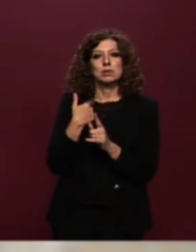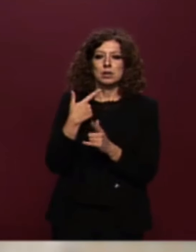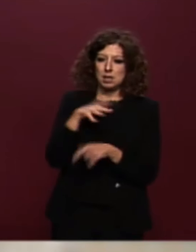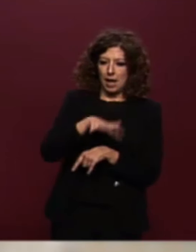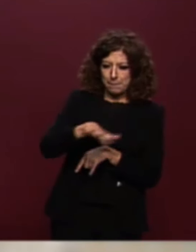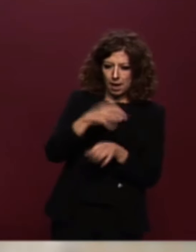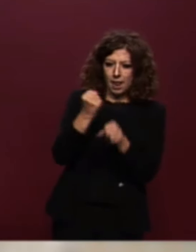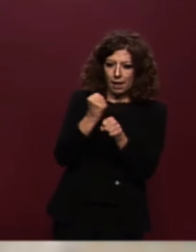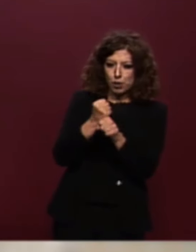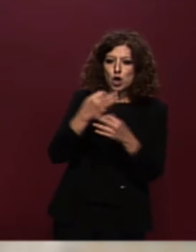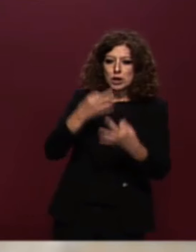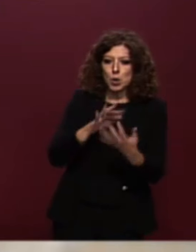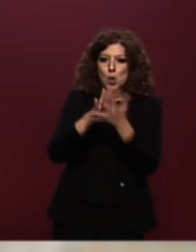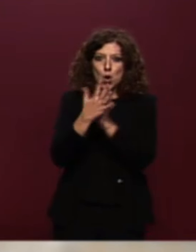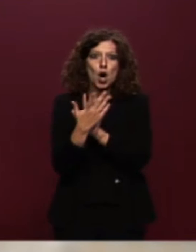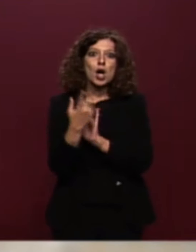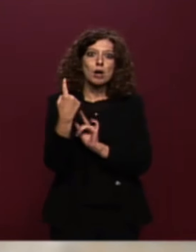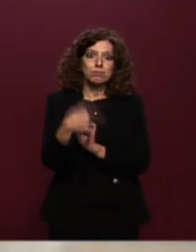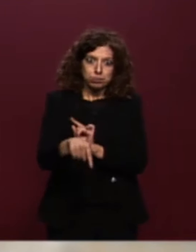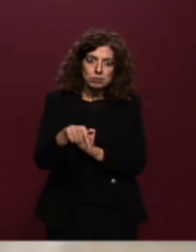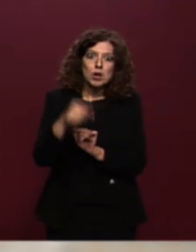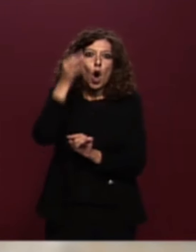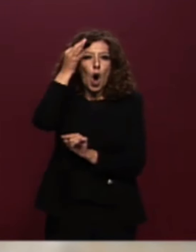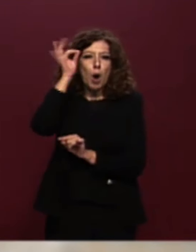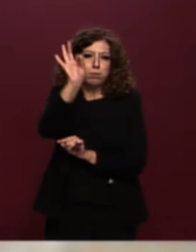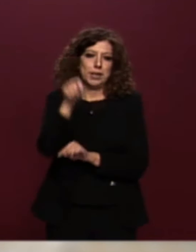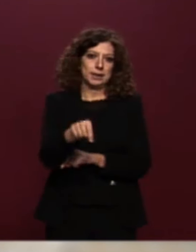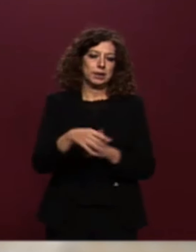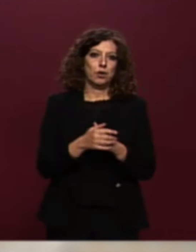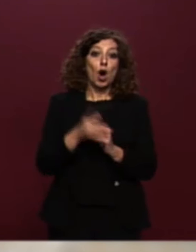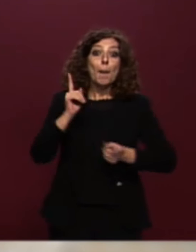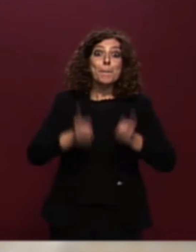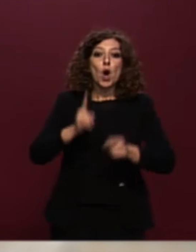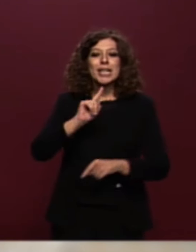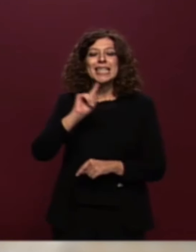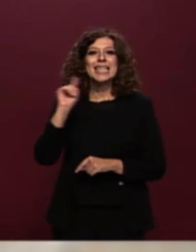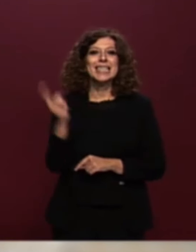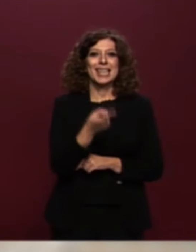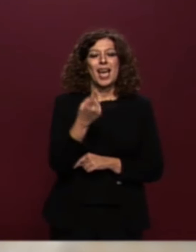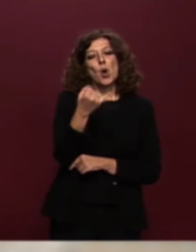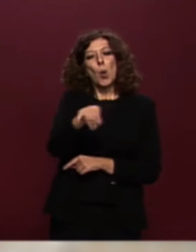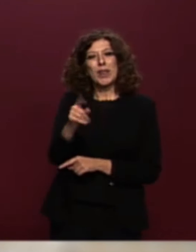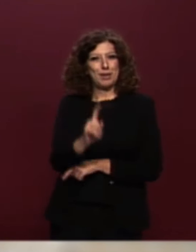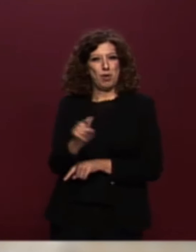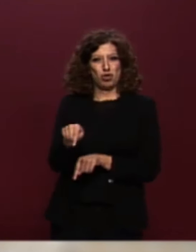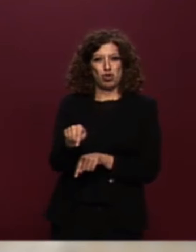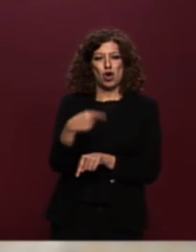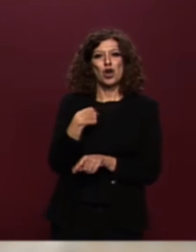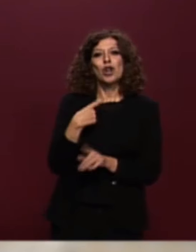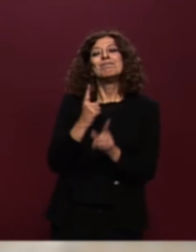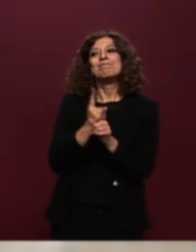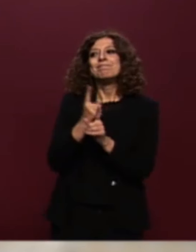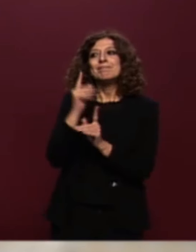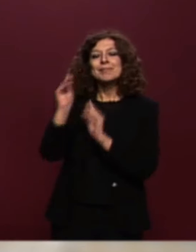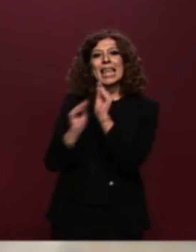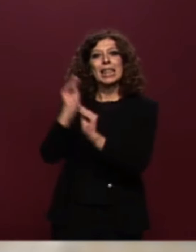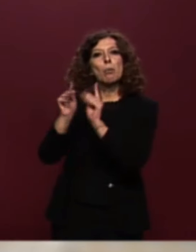sicuro. Alla politica tutta, a cui chiederemo l'ultimo giorno di interagire con i risultati di questo